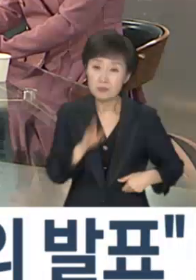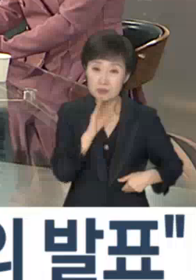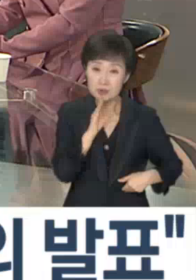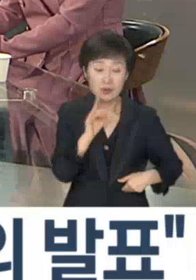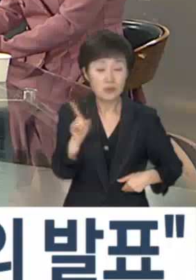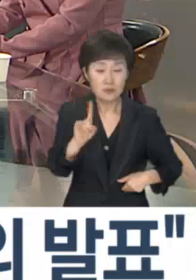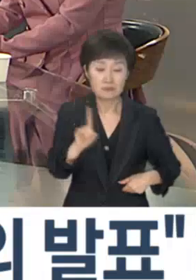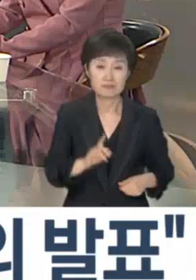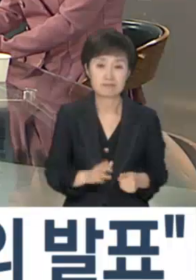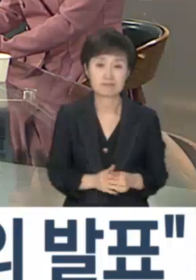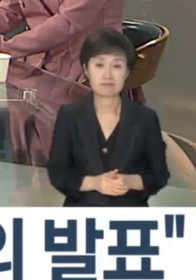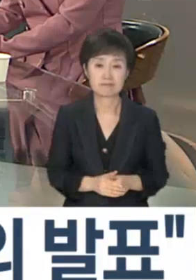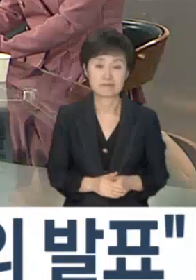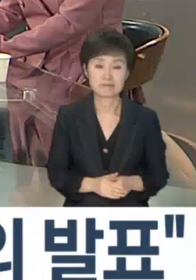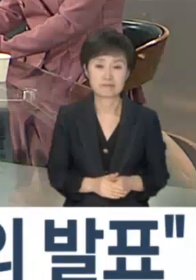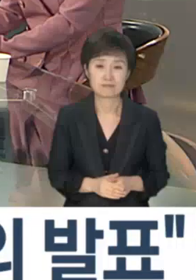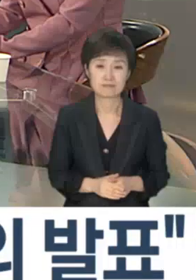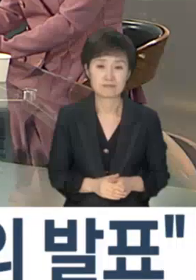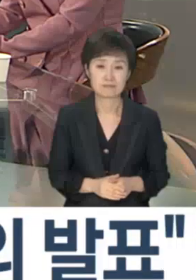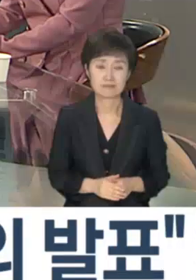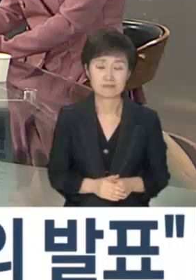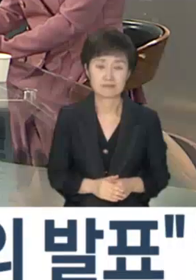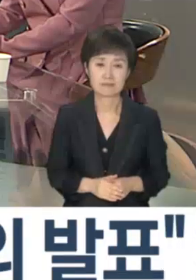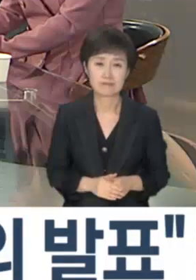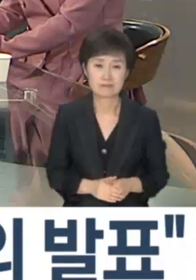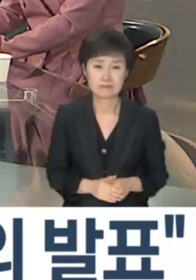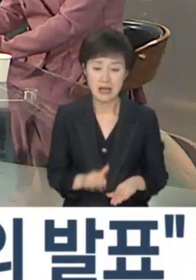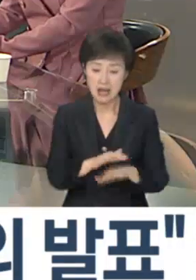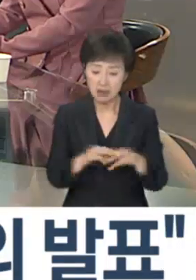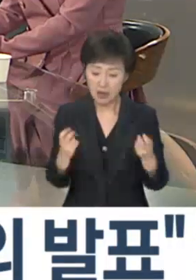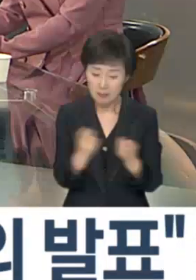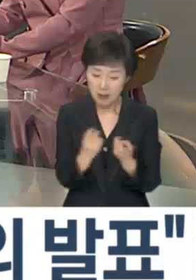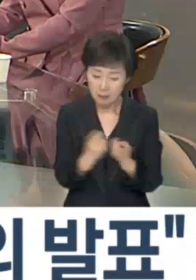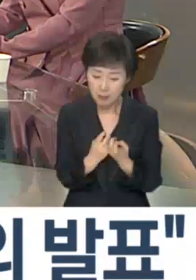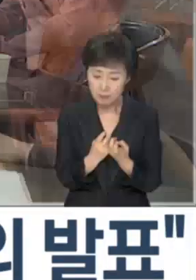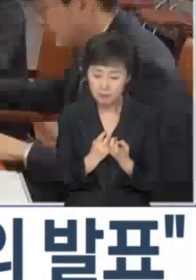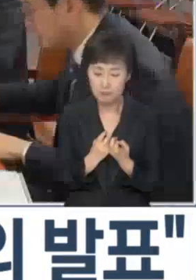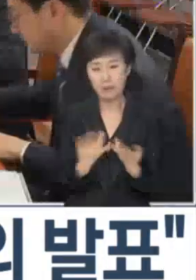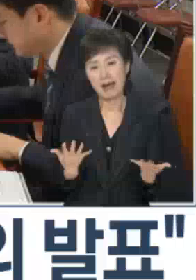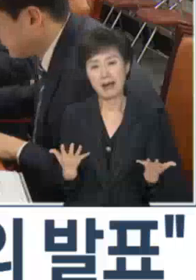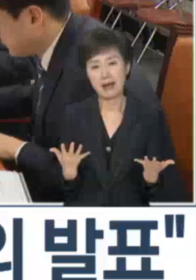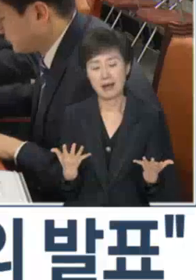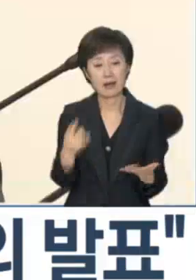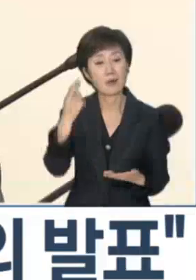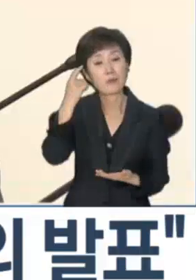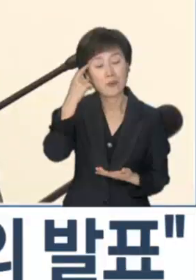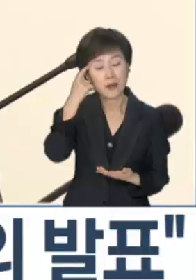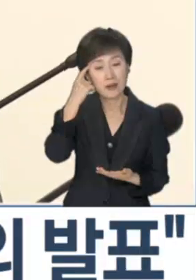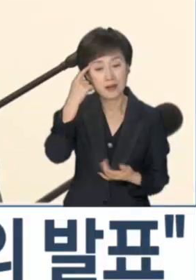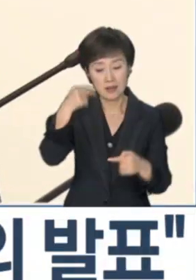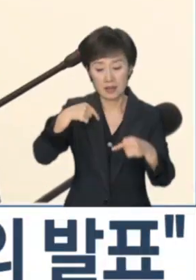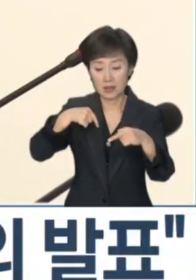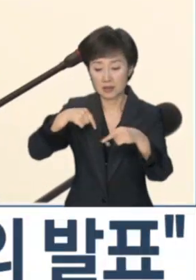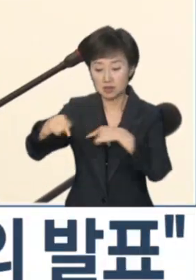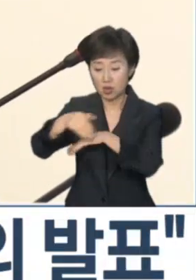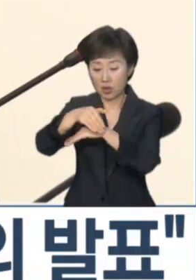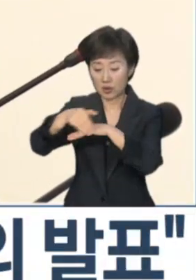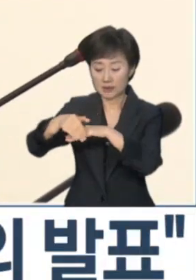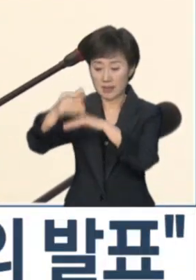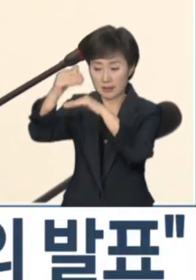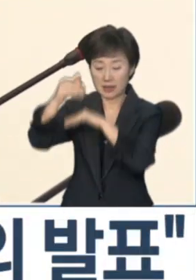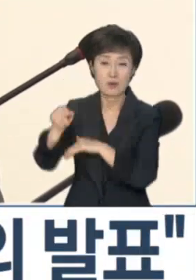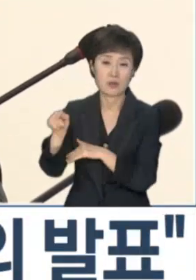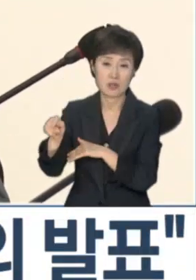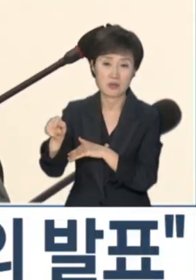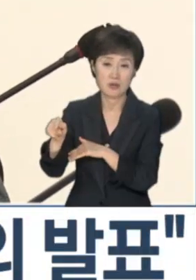것 같거든요. 묘안은 없는 겁니까? 묘안이 없다고 봅니다. 정책과 관련해서도